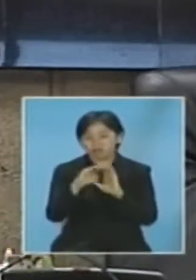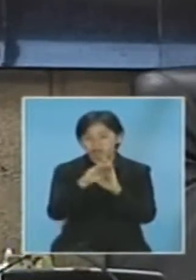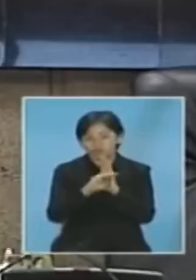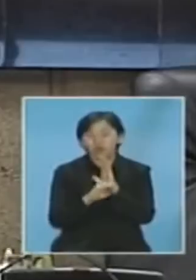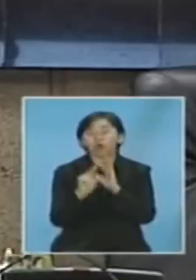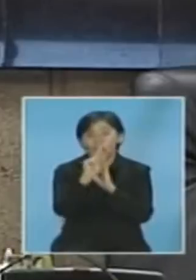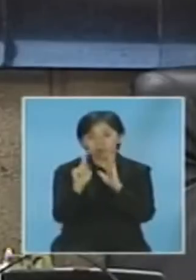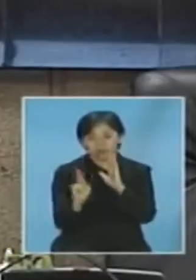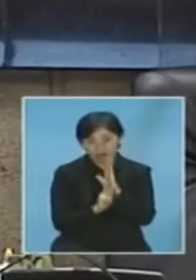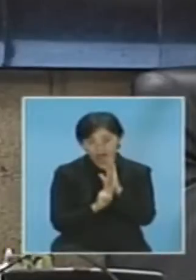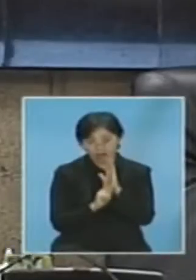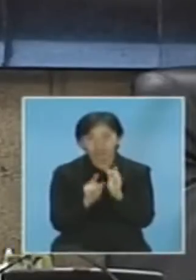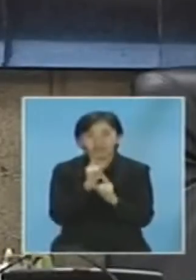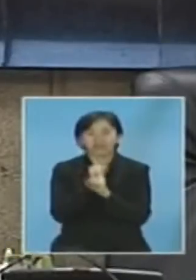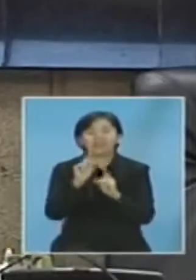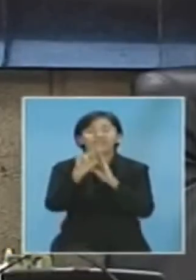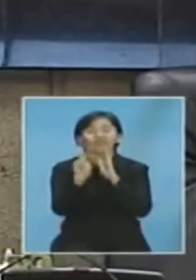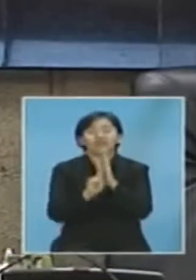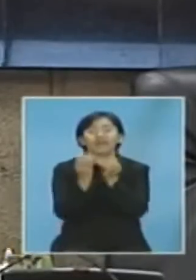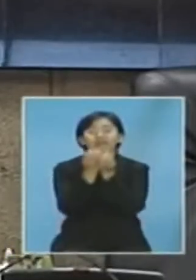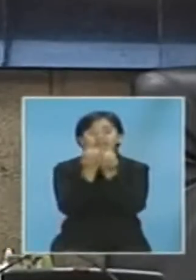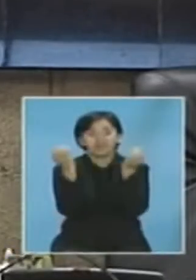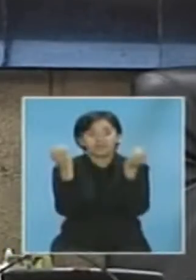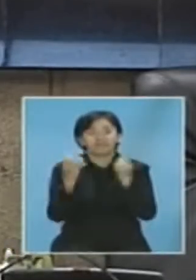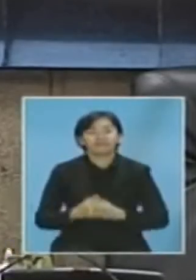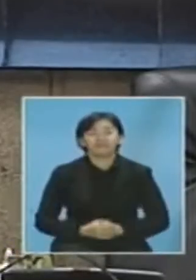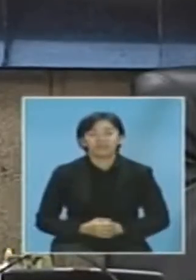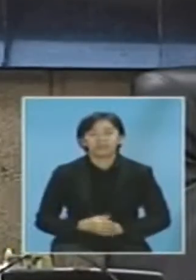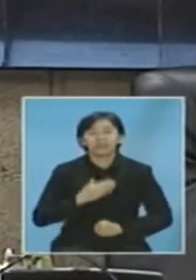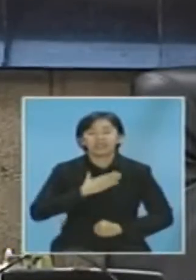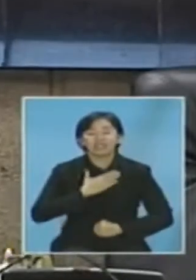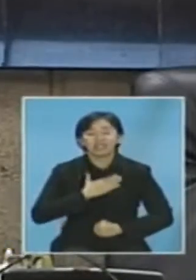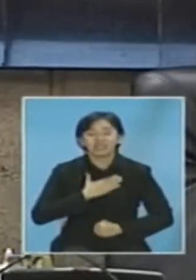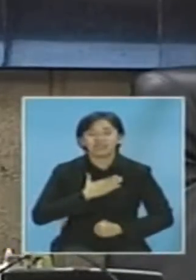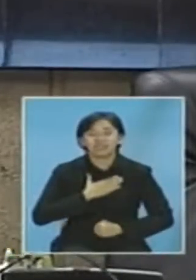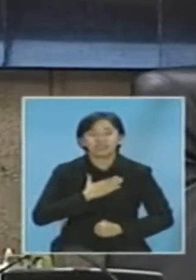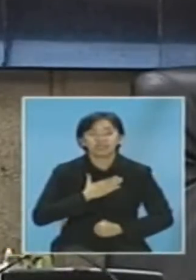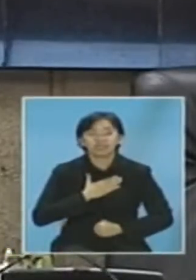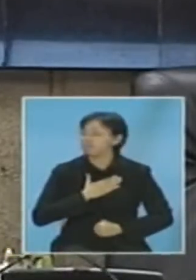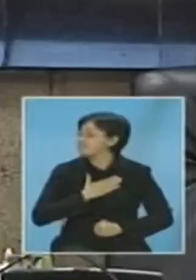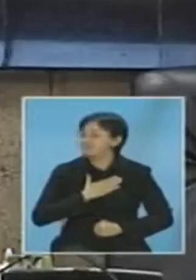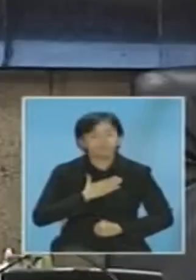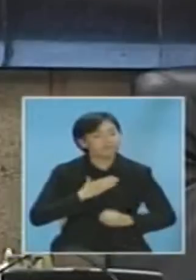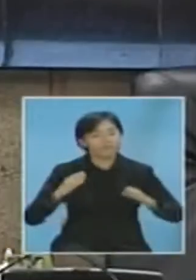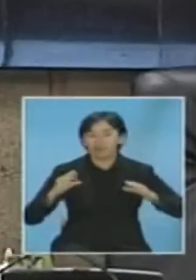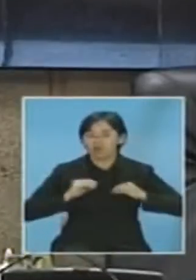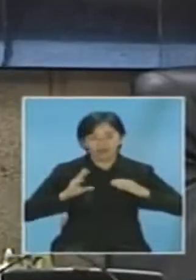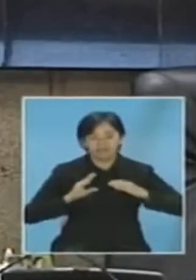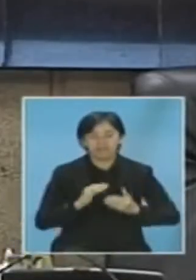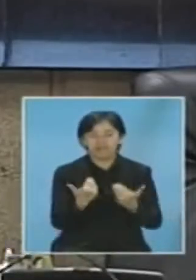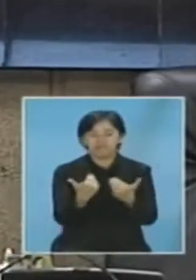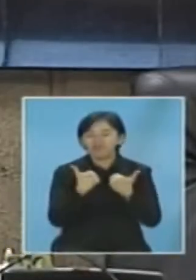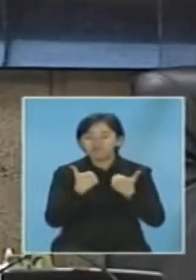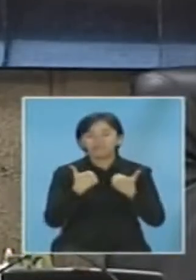ายและบทบัญญัติของรัฐธรรมนูญทุกประการค่ะและดิฉันขอปฏิเสธข้อกล่าวหาทุกข้อกล่าวห